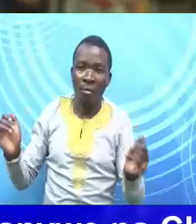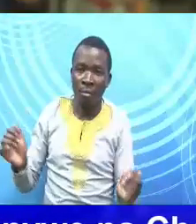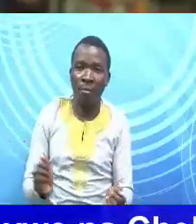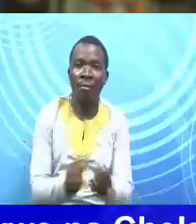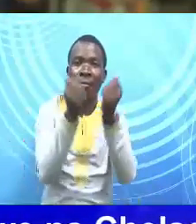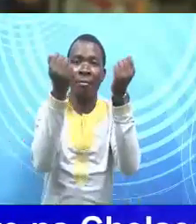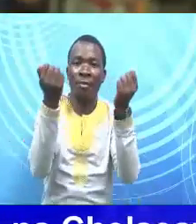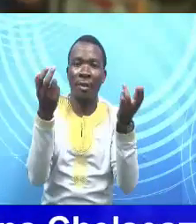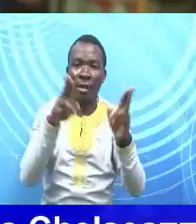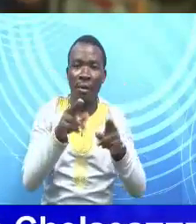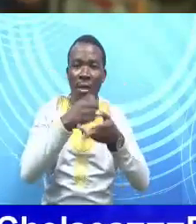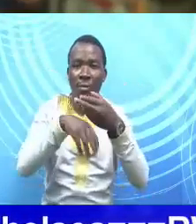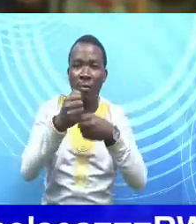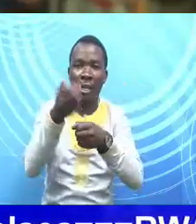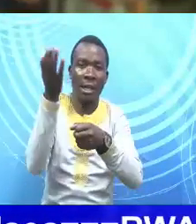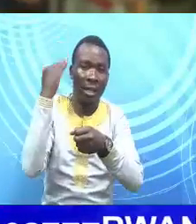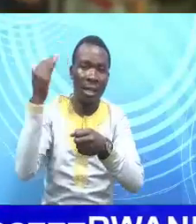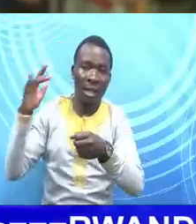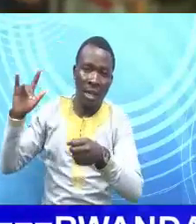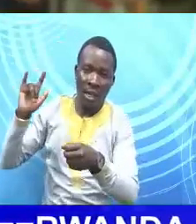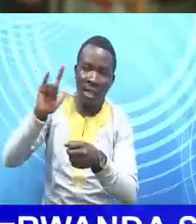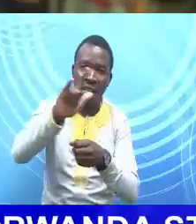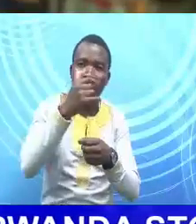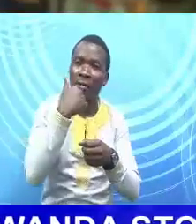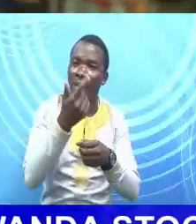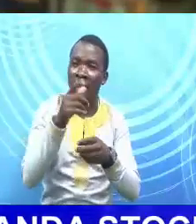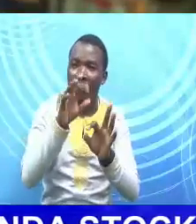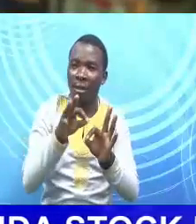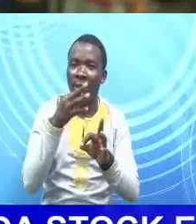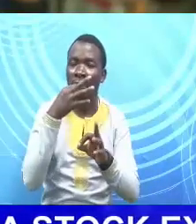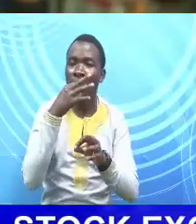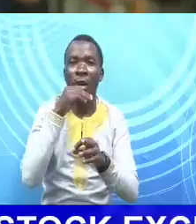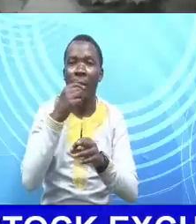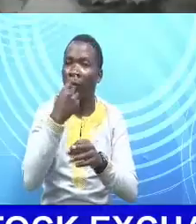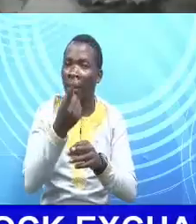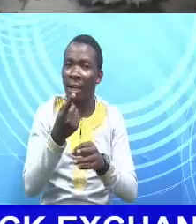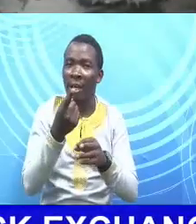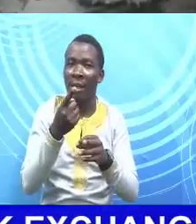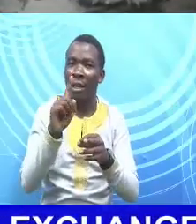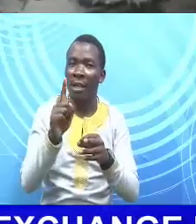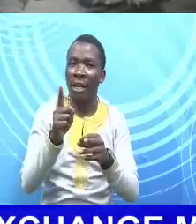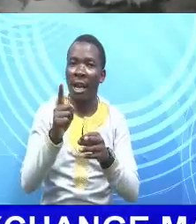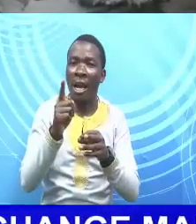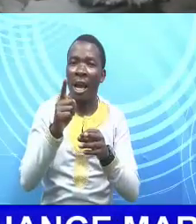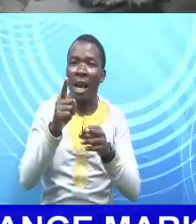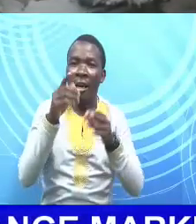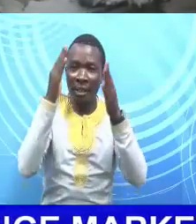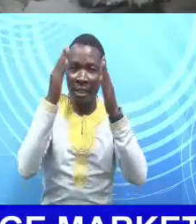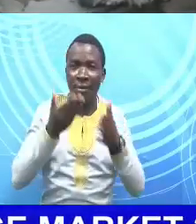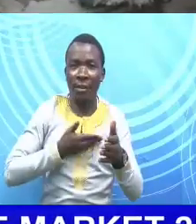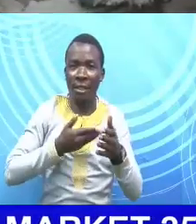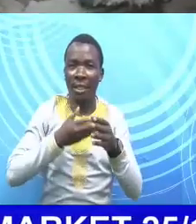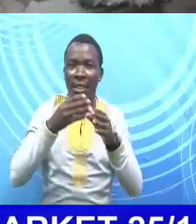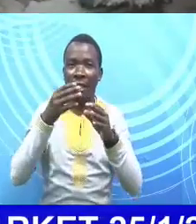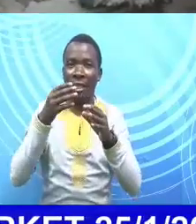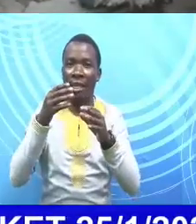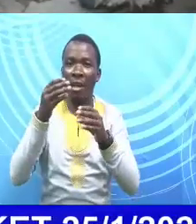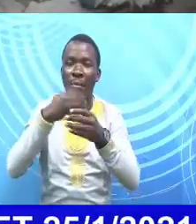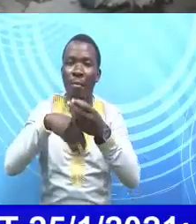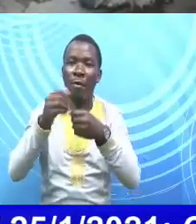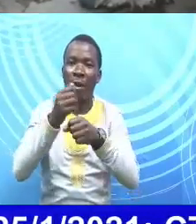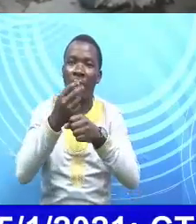mu myaka yashize Boeing yavuze ko ibyo uyu mugabo avuga nta shingiro bifite mu kwezi kwa 10 mwaka wa 2018 indege yo muri ubwoko